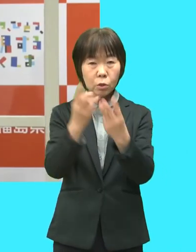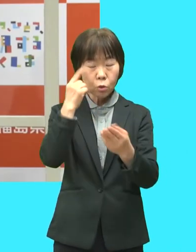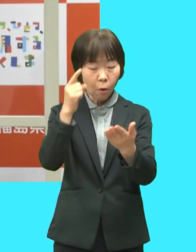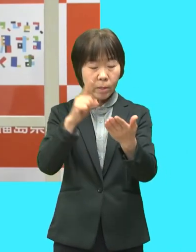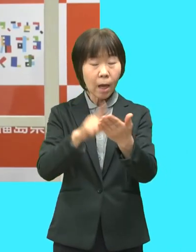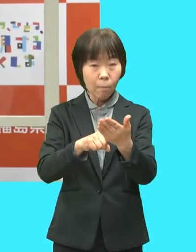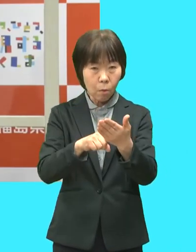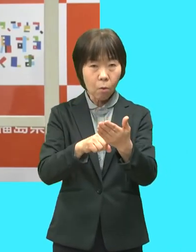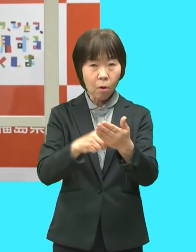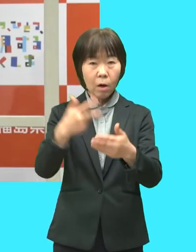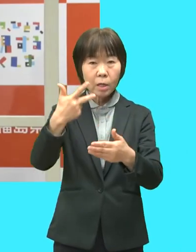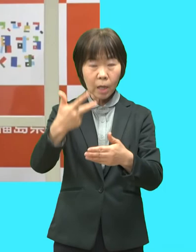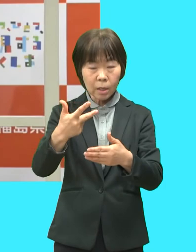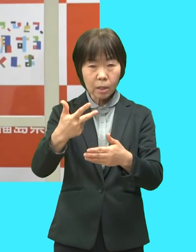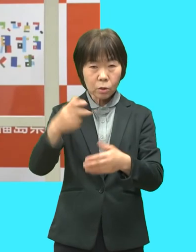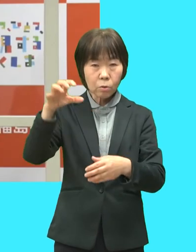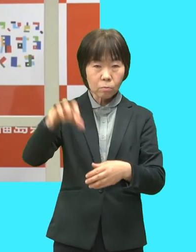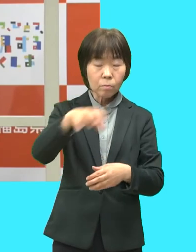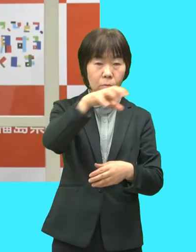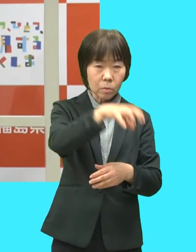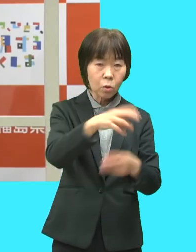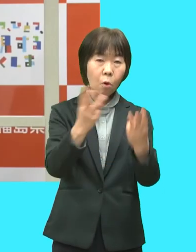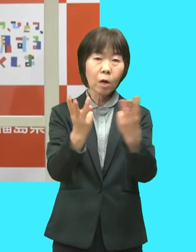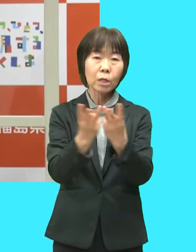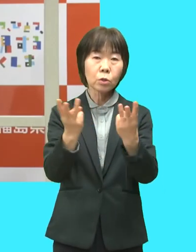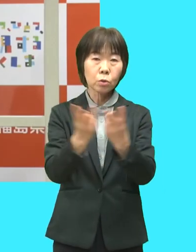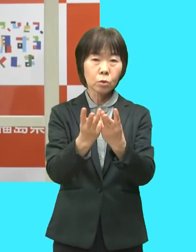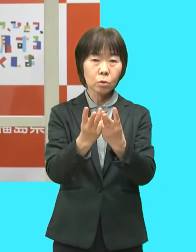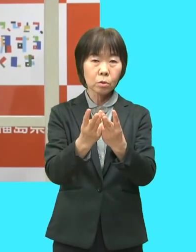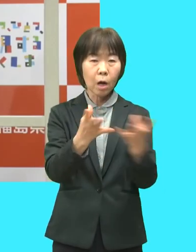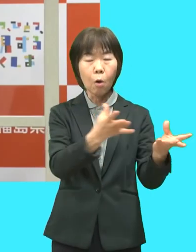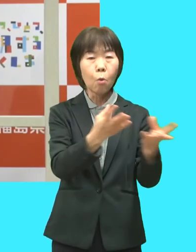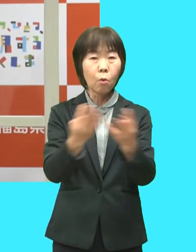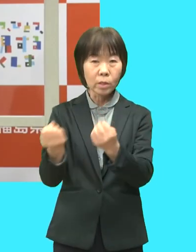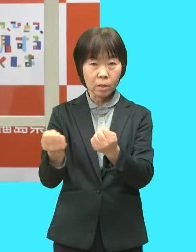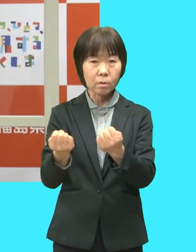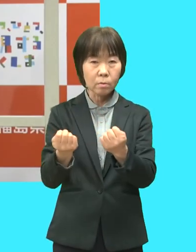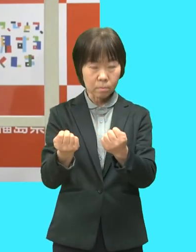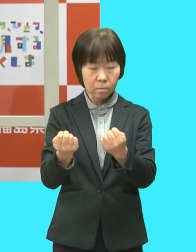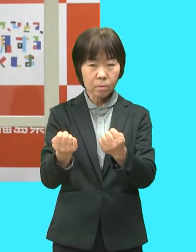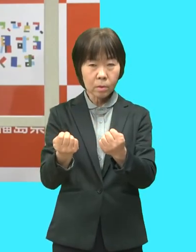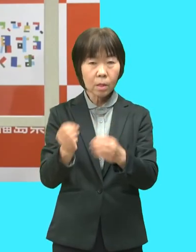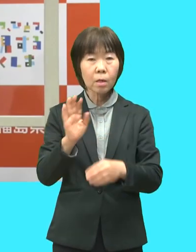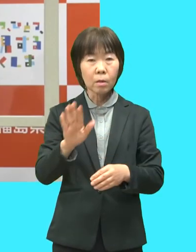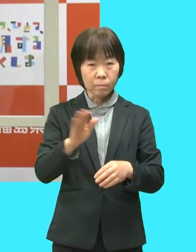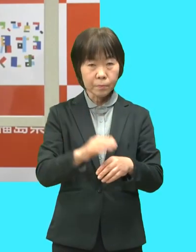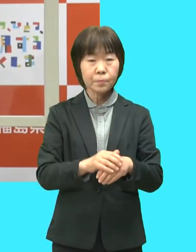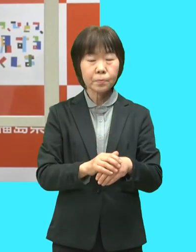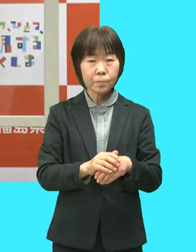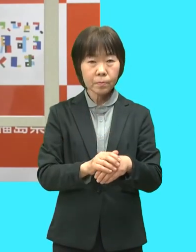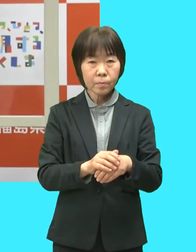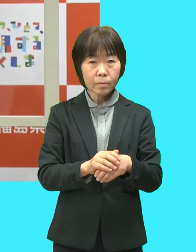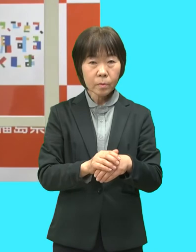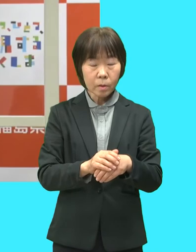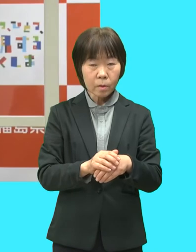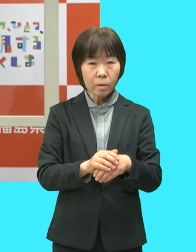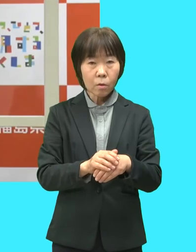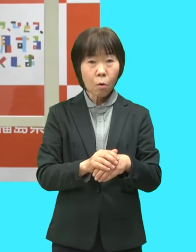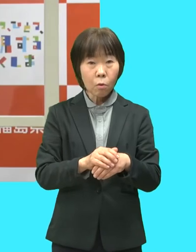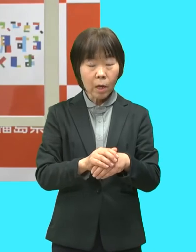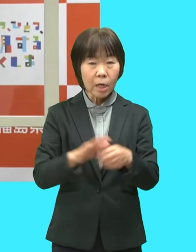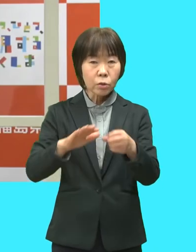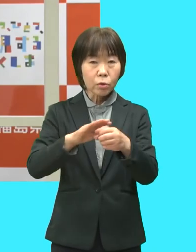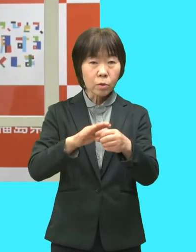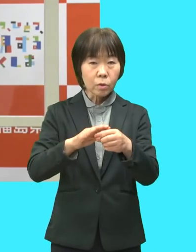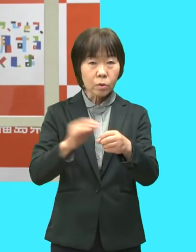この7件の病院、高齢者施設の数が圧倒的に多いという現実がございます。やはりこれは重点